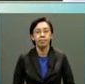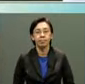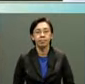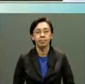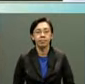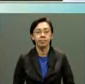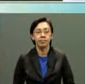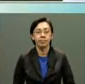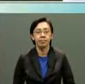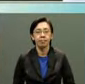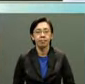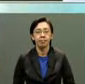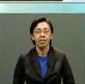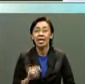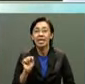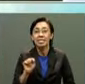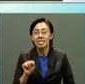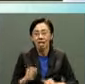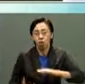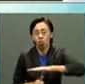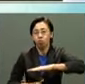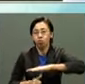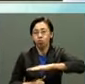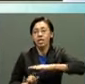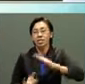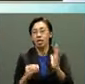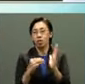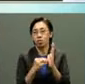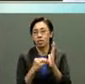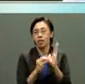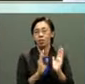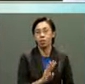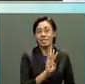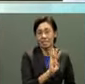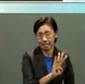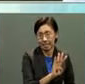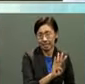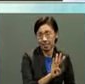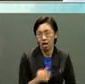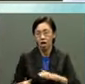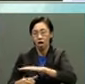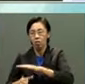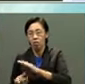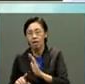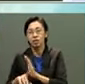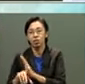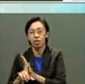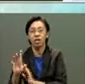ซึ่งได้อยู่ในสเตทควอรันทีนที่กรุงเทพมหานครนี่4รายนะครับแล้วชลบุรีอี